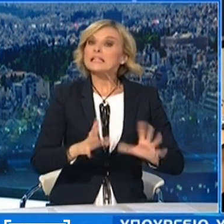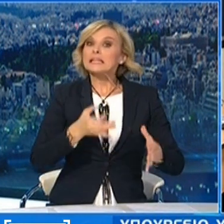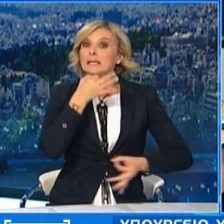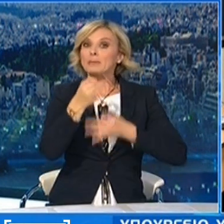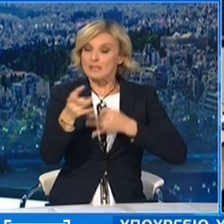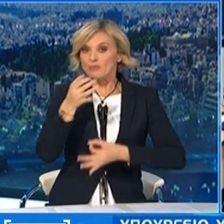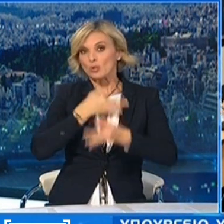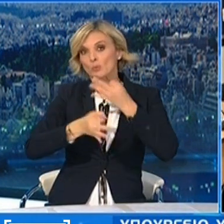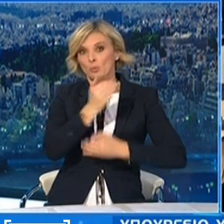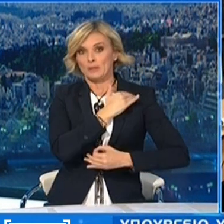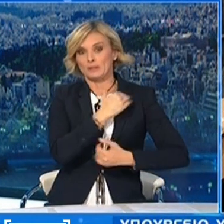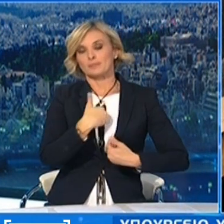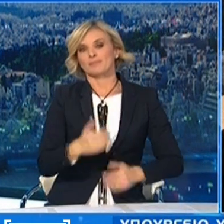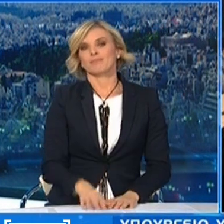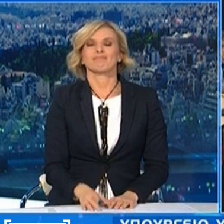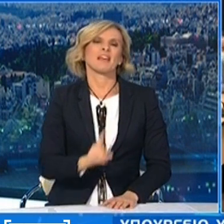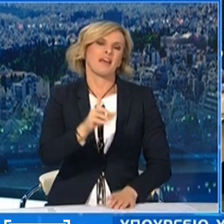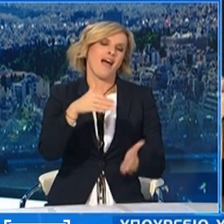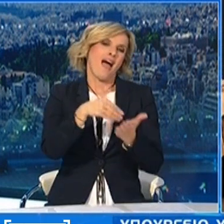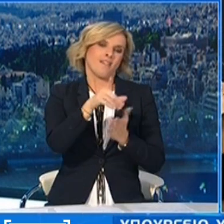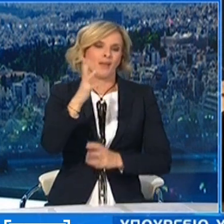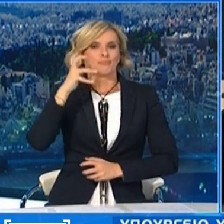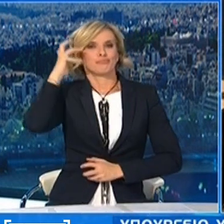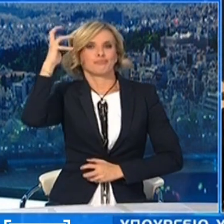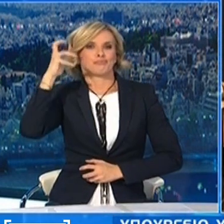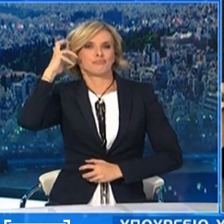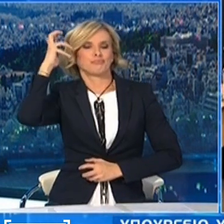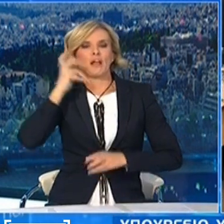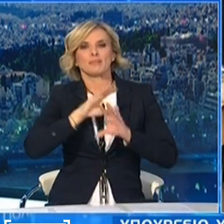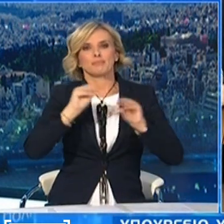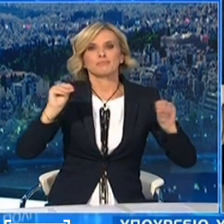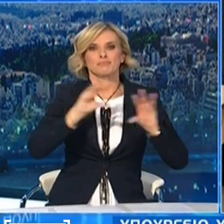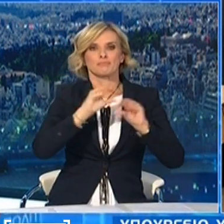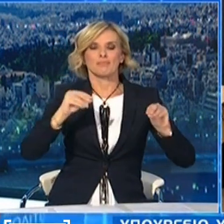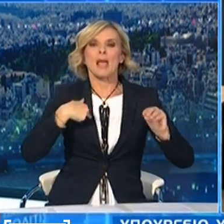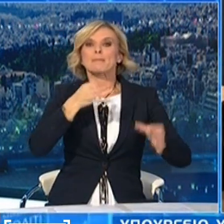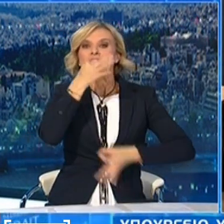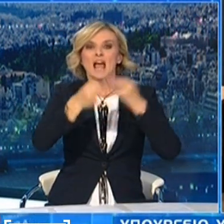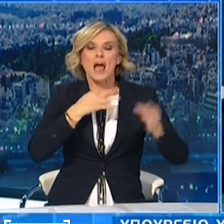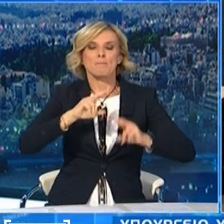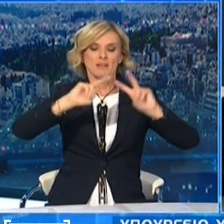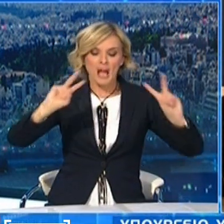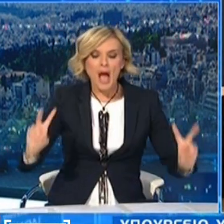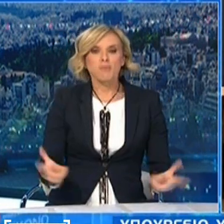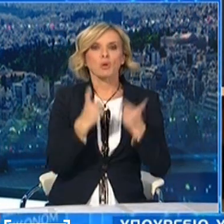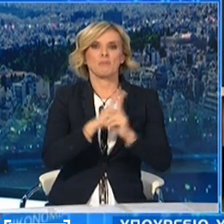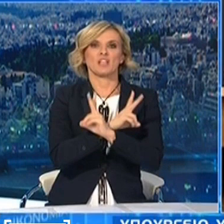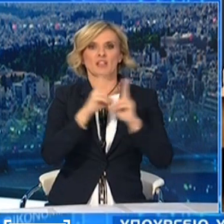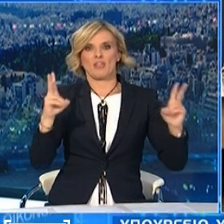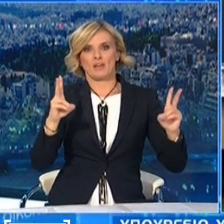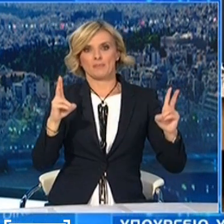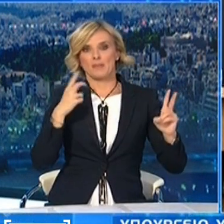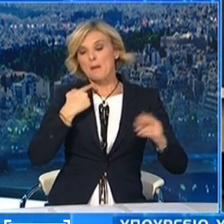Αυτό θα ήθελα, ευχαριστώ. Ας αποφύγουμε τις θεωρίες συνωμοσίας. Όλα είναι στο φως. Εδώ και 15 μέρες έχει ξεκινήσει μία